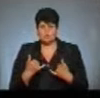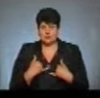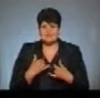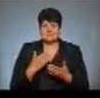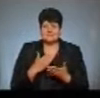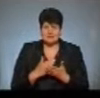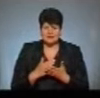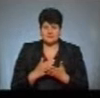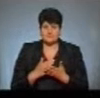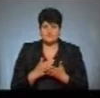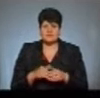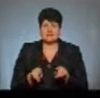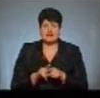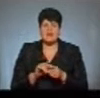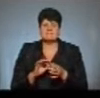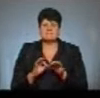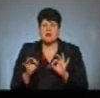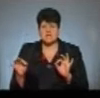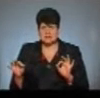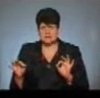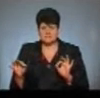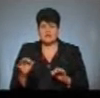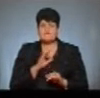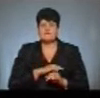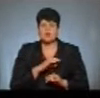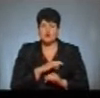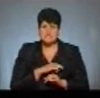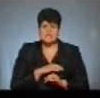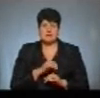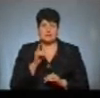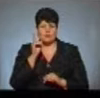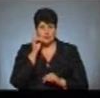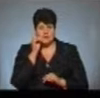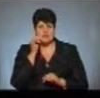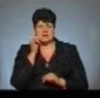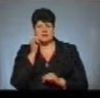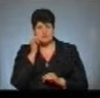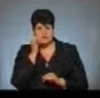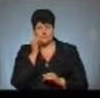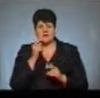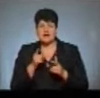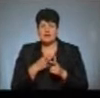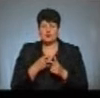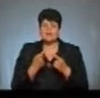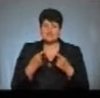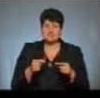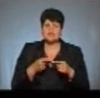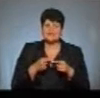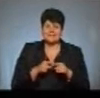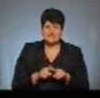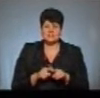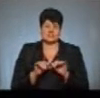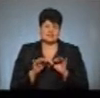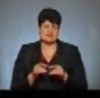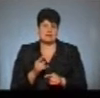є така фраза, що використання мобільних телефонів або інших технічних засобів